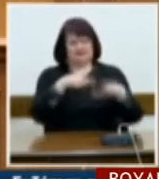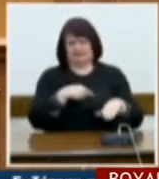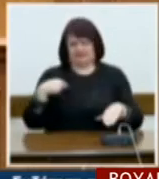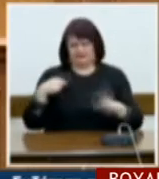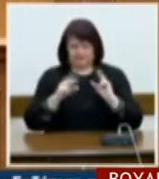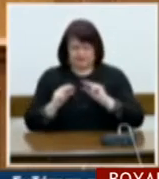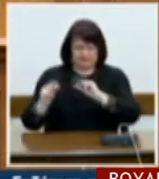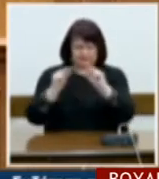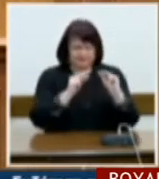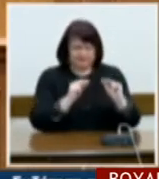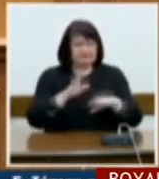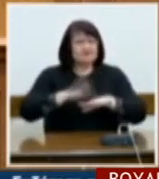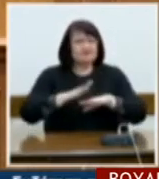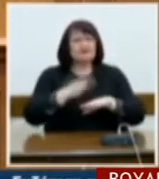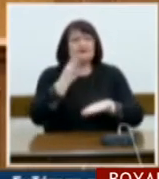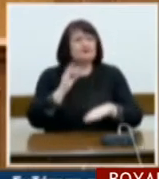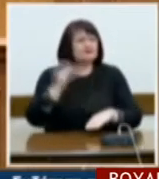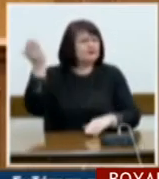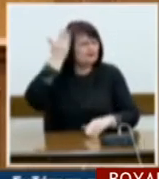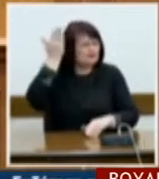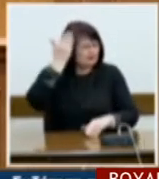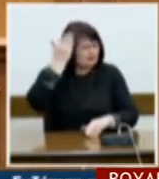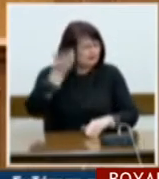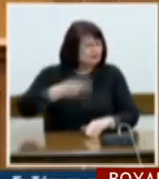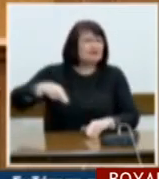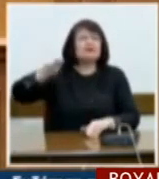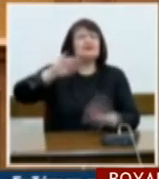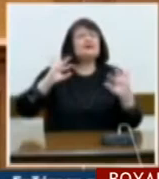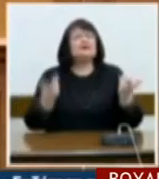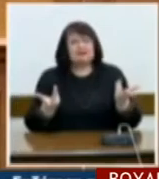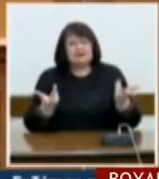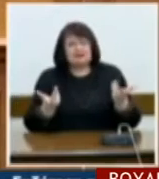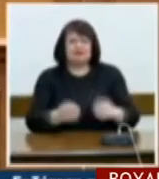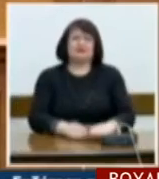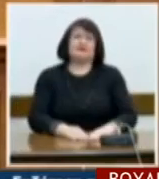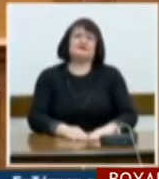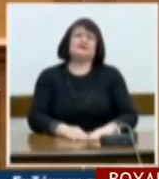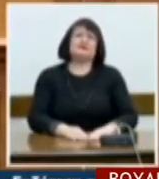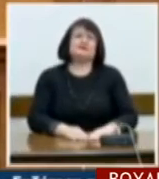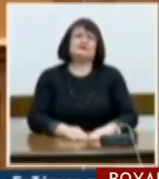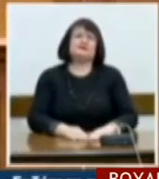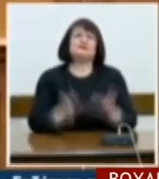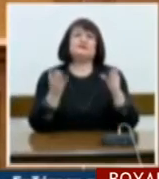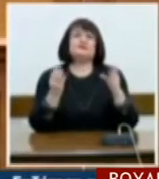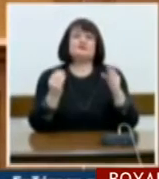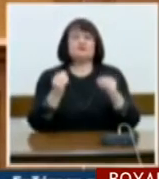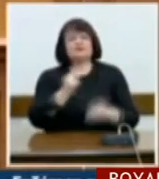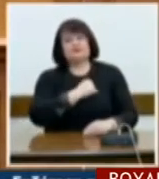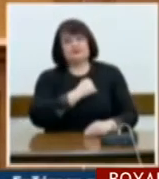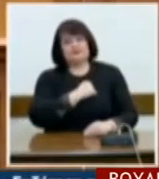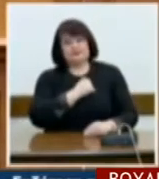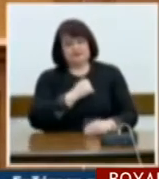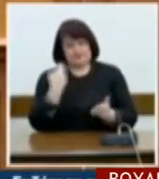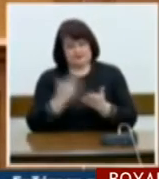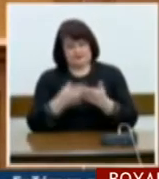την αιτία αυτού του φαινομένου. Πιο πολύ ισχυρίζονται και πιστεύω με τεκμηριωμένα στοιχεία